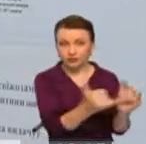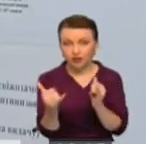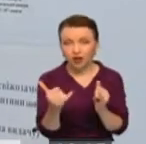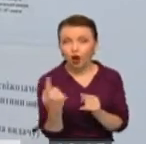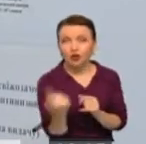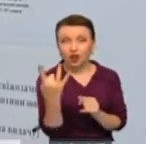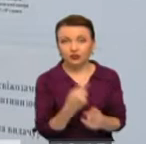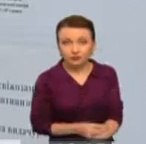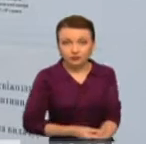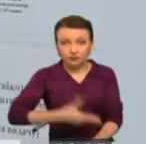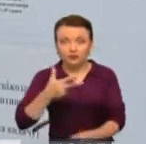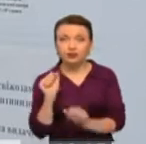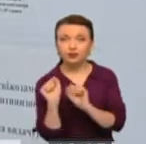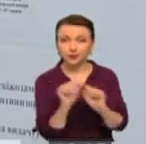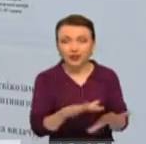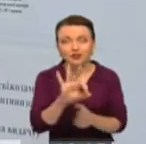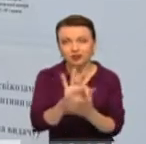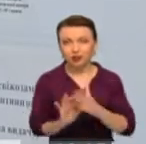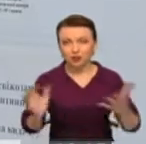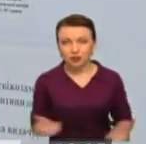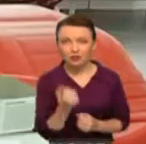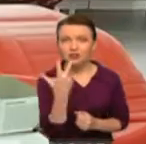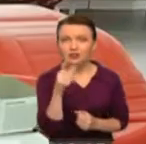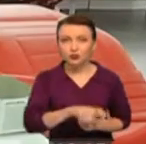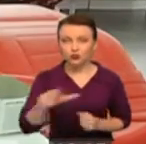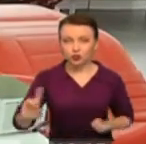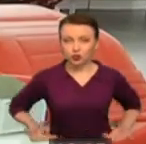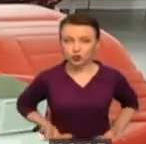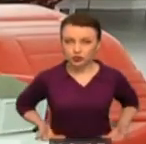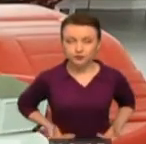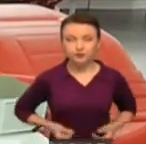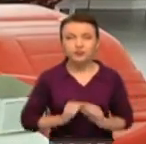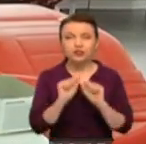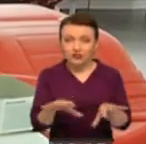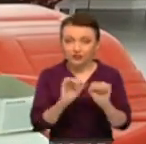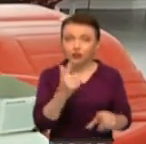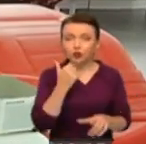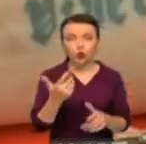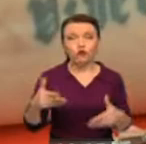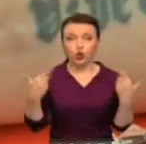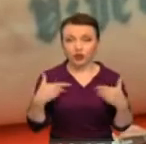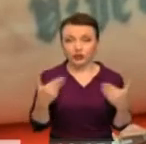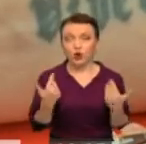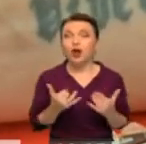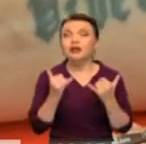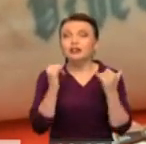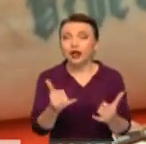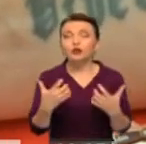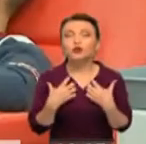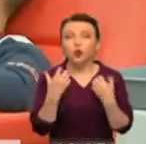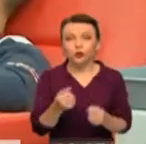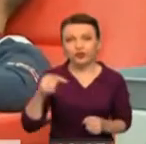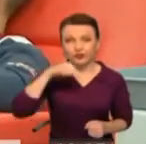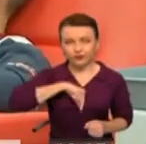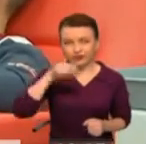один раз кров, ви одразу спасаєте три людських життя. Здавати кров корисно і для здоров'я донора. Це стимулює